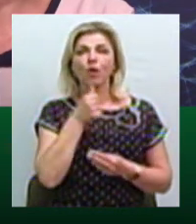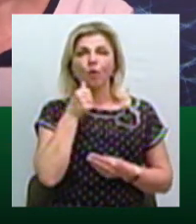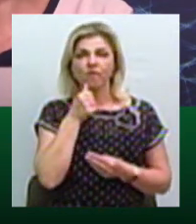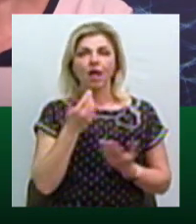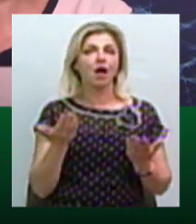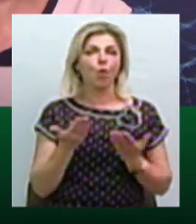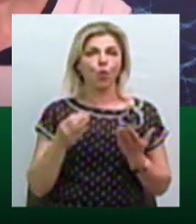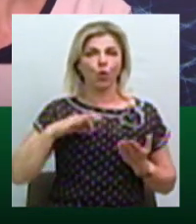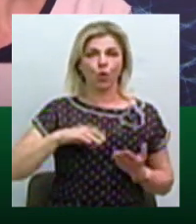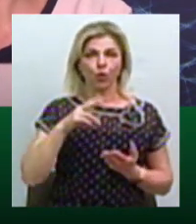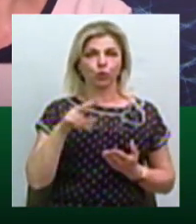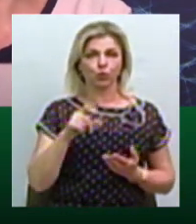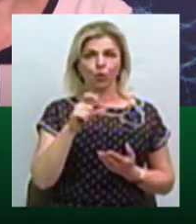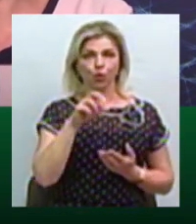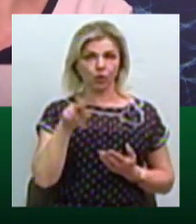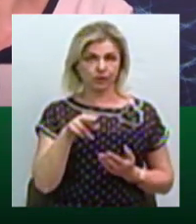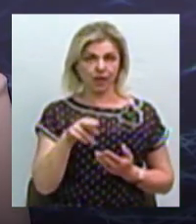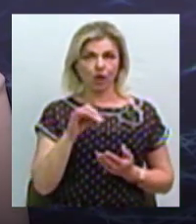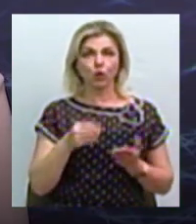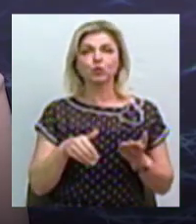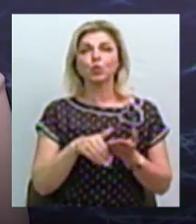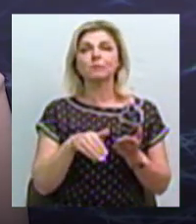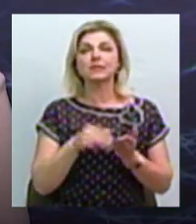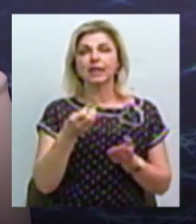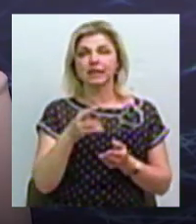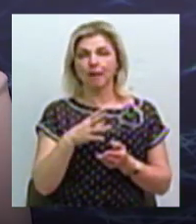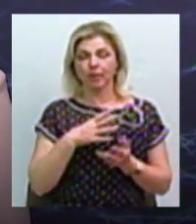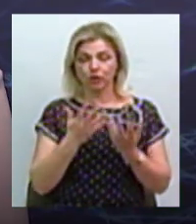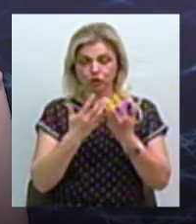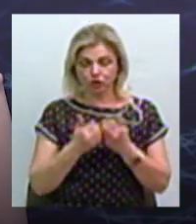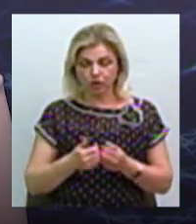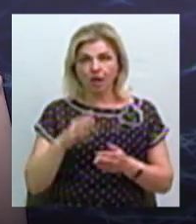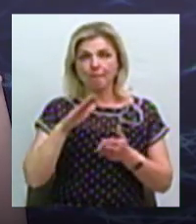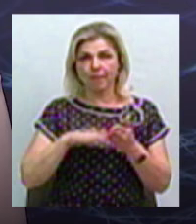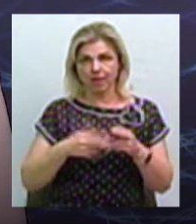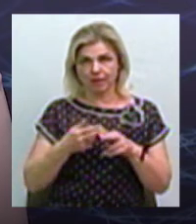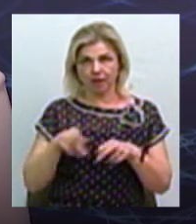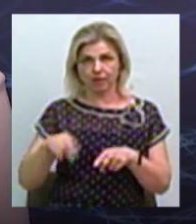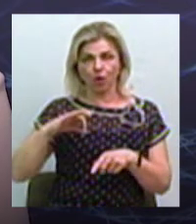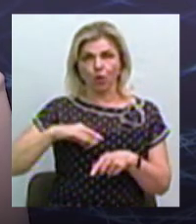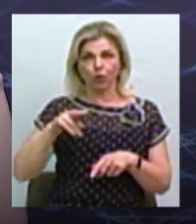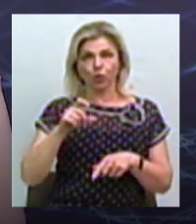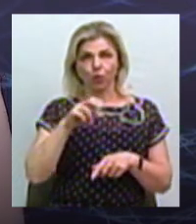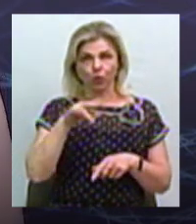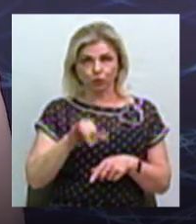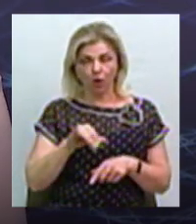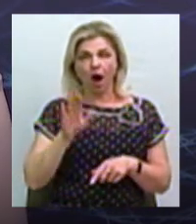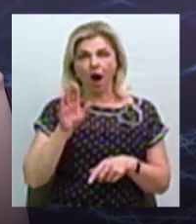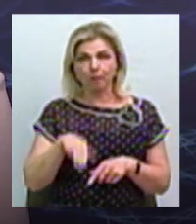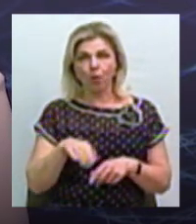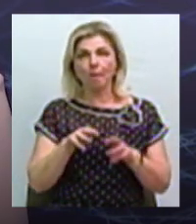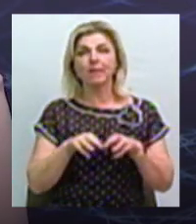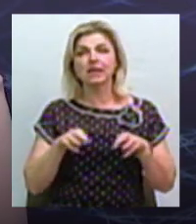дохід, і субсидію було розраховано без його доходу. Потім при проведенні Мінфіном верифікації